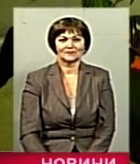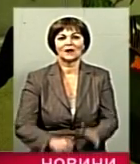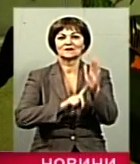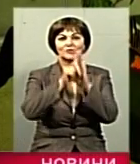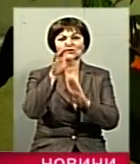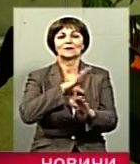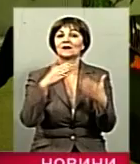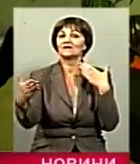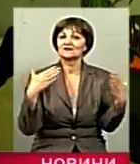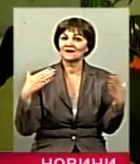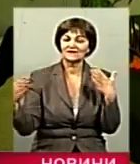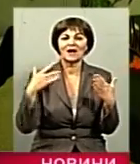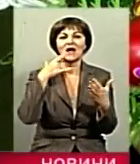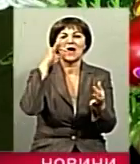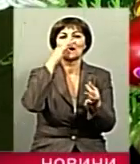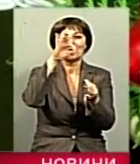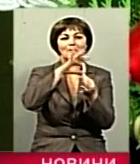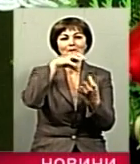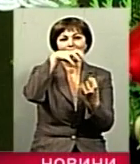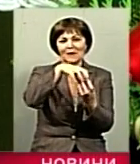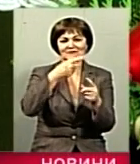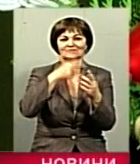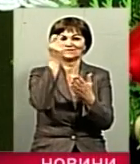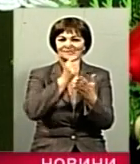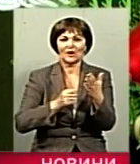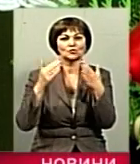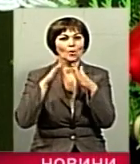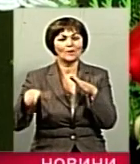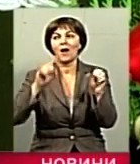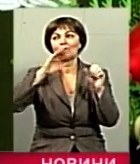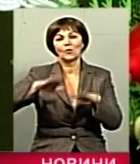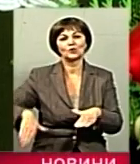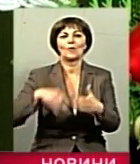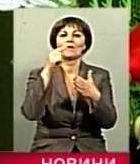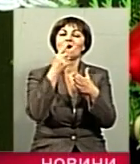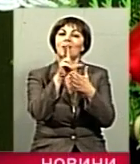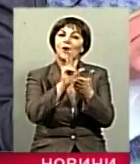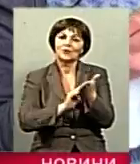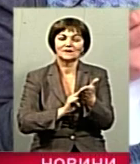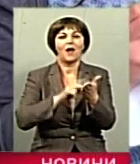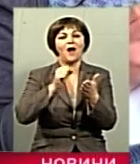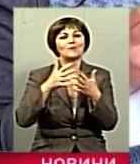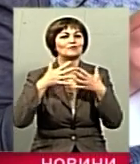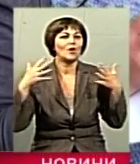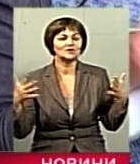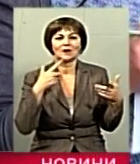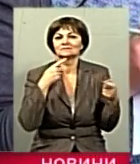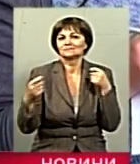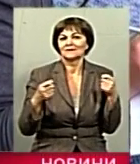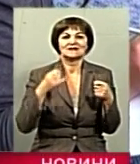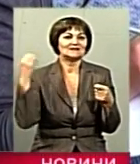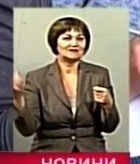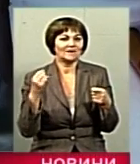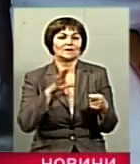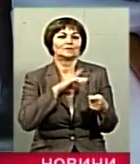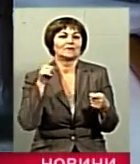Спочатку була виставка писанок, які учасники розписували вдома. Затим – контрольний розпис за зразком. Та найбільший острах і водночас цікавість